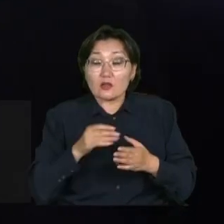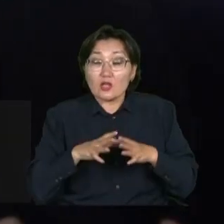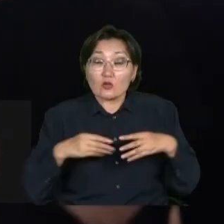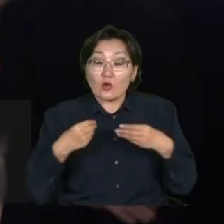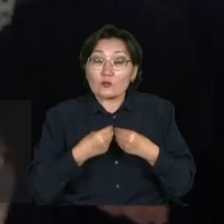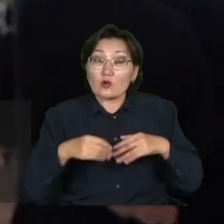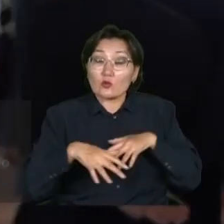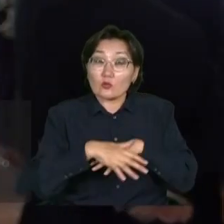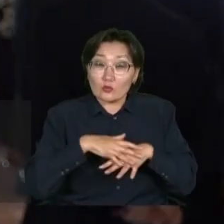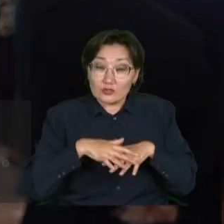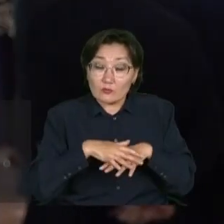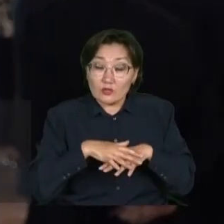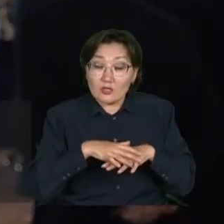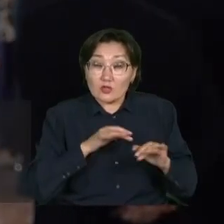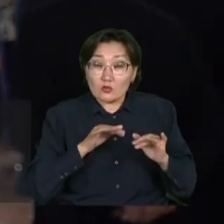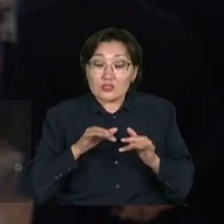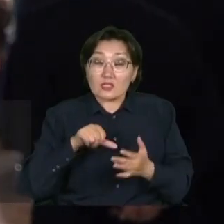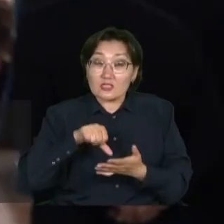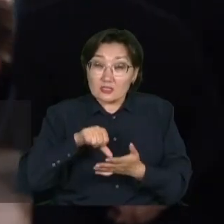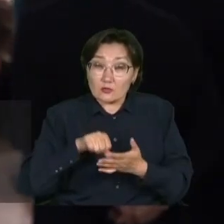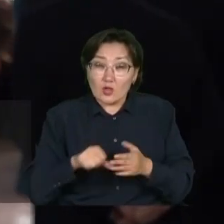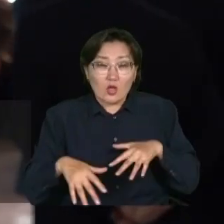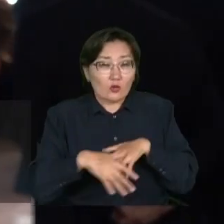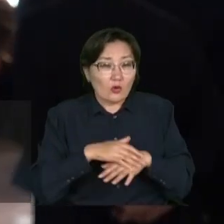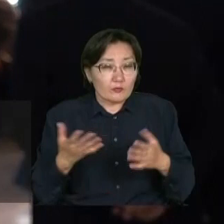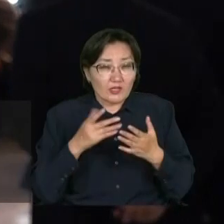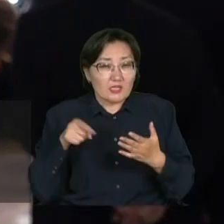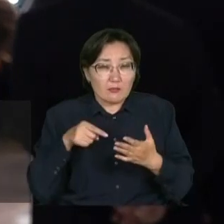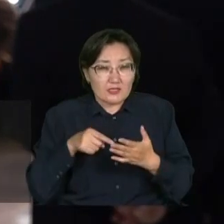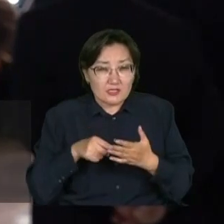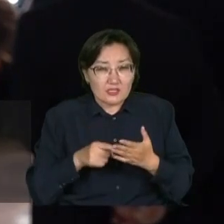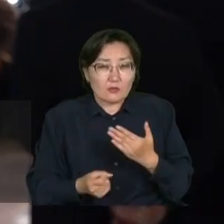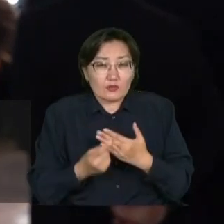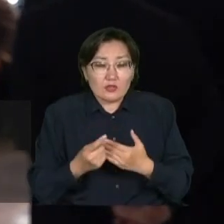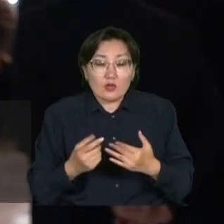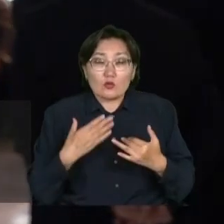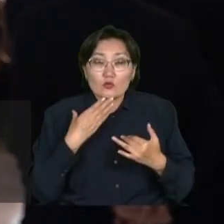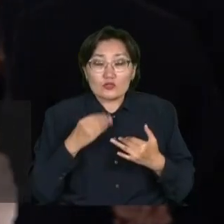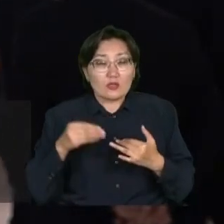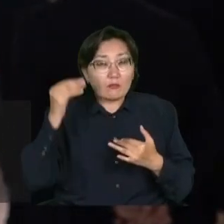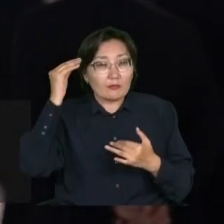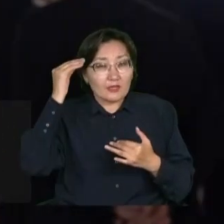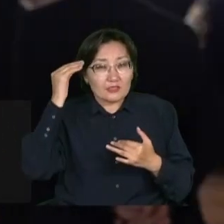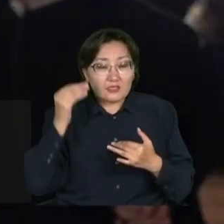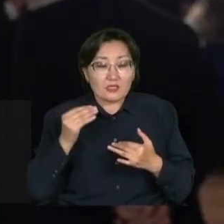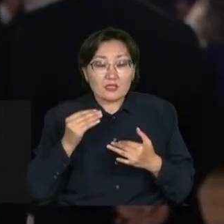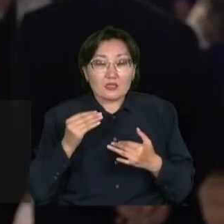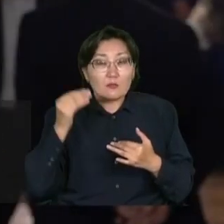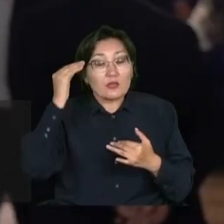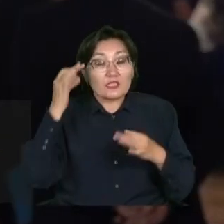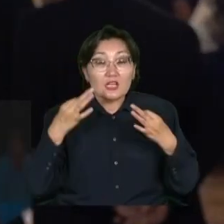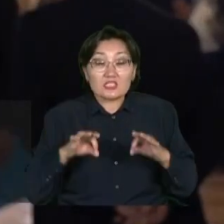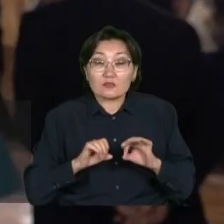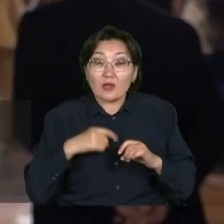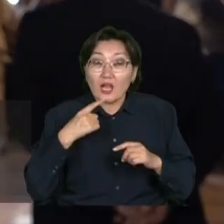да белсене үн қатып отырды. Қоғамның қандай мәселесі болса да өзіндік пікірін, көзқарасын ашық